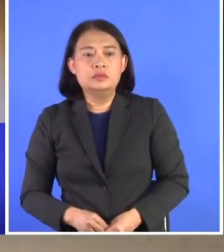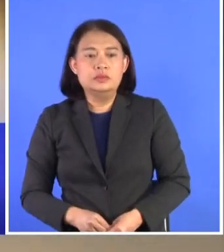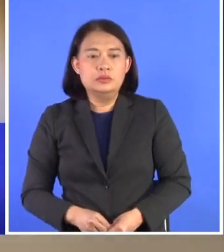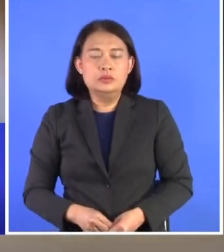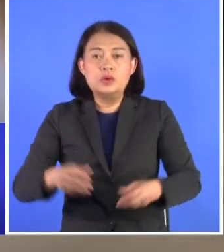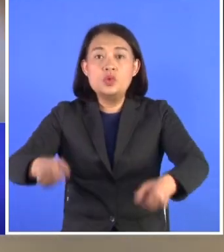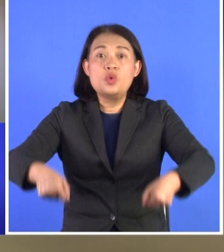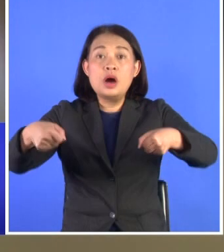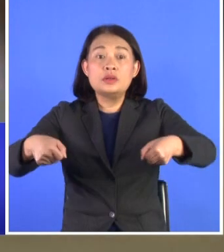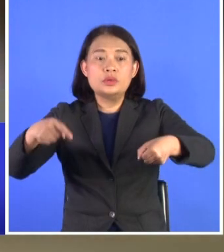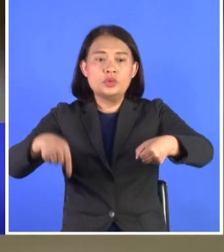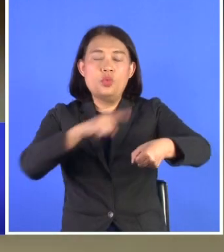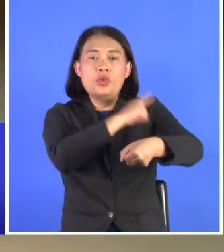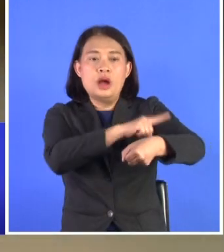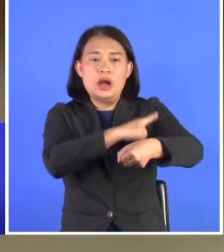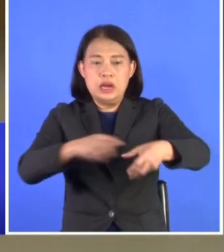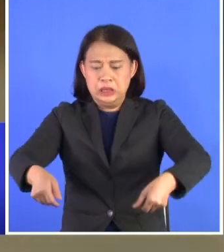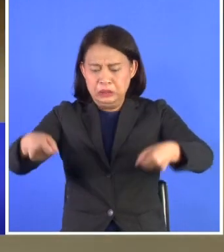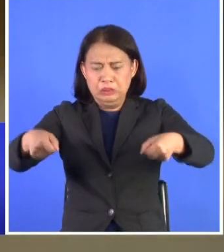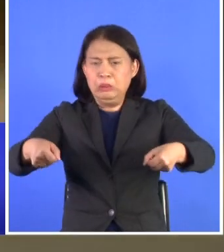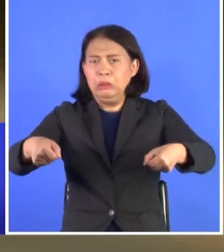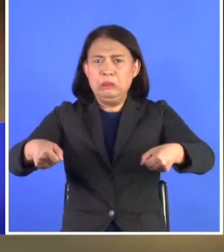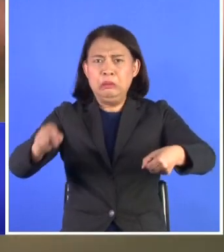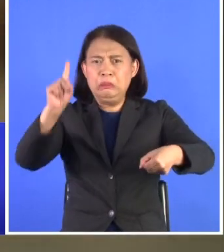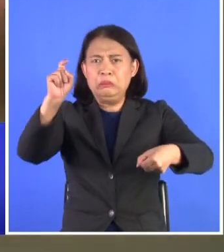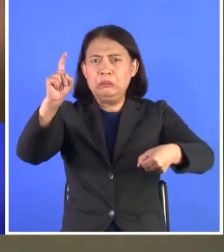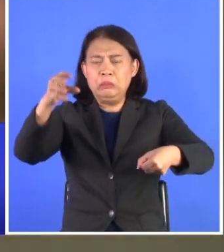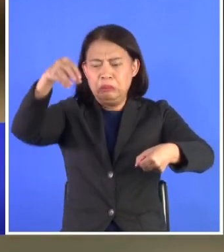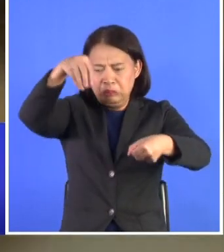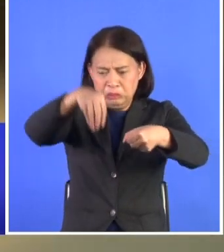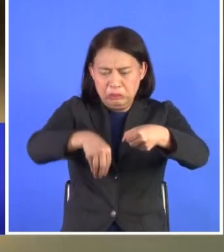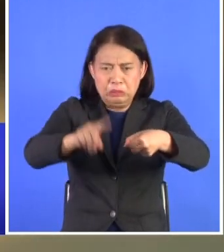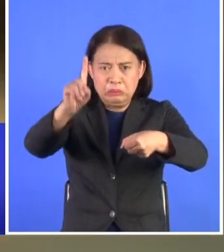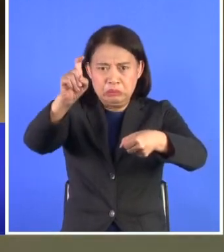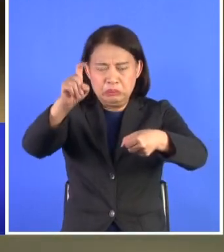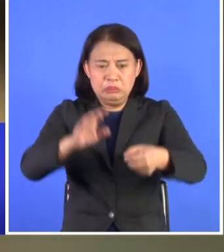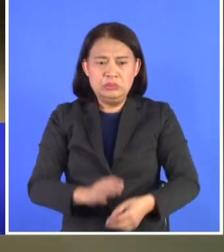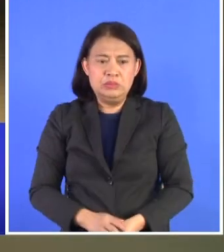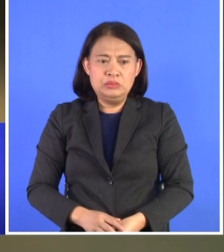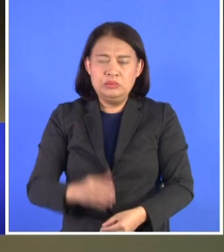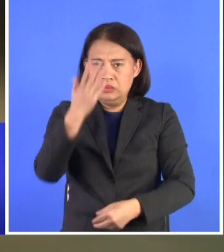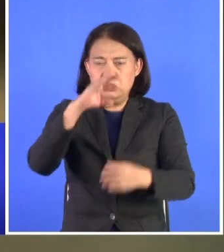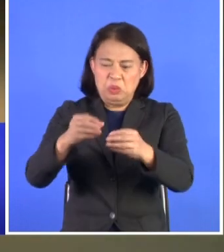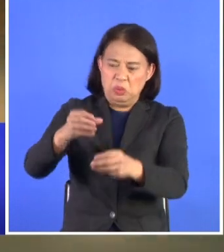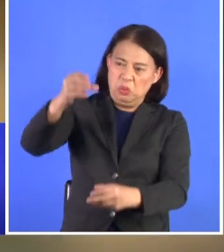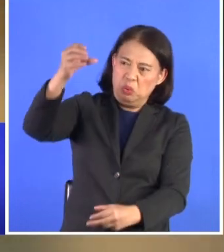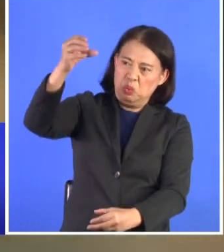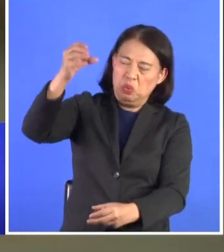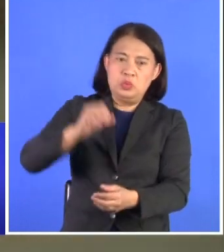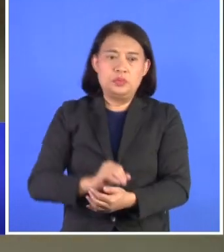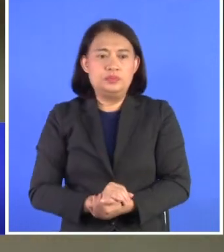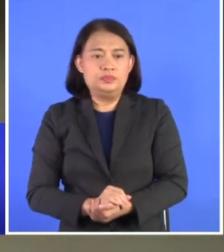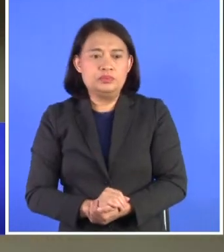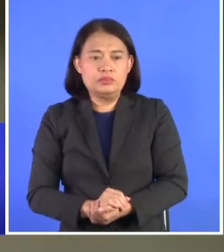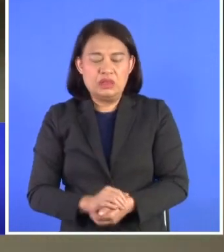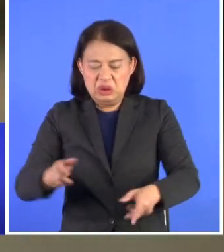เนี่ยถุงขาวเนี่ยใส่ไม่ได้คุณ 2ดูสิครับเมันยาวไงเลยเลยถุงเลยใส่ไม่ได้ยัดยัดไม่ได้ถุงเล็ก